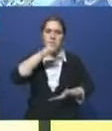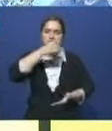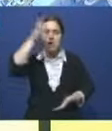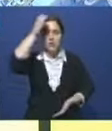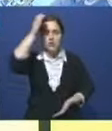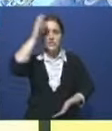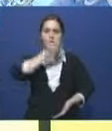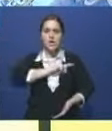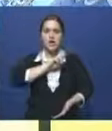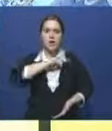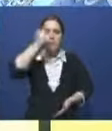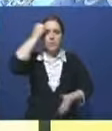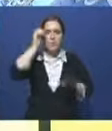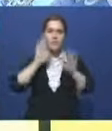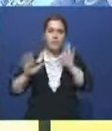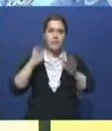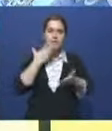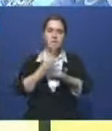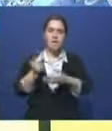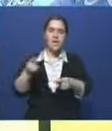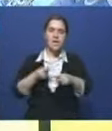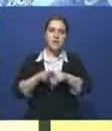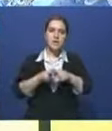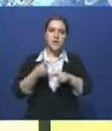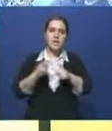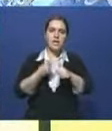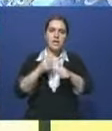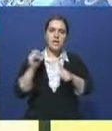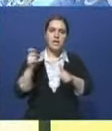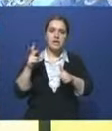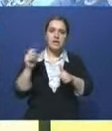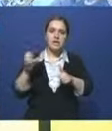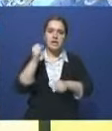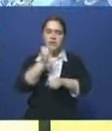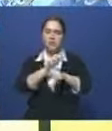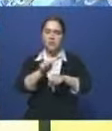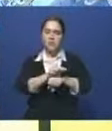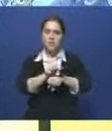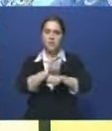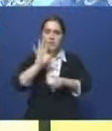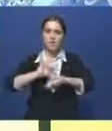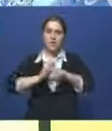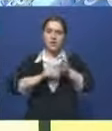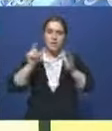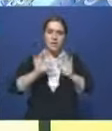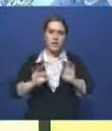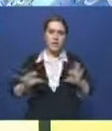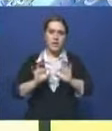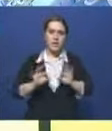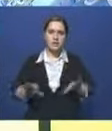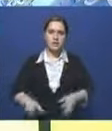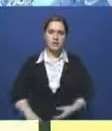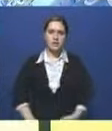Научные сотрудники Музея национальных инструментов имени Ихласа работают над их реставрацией. Гульнара Умарбекова продолжит